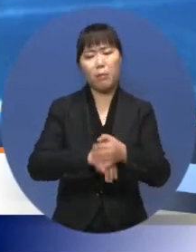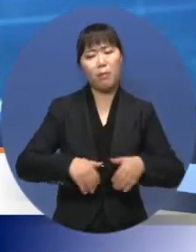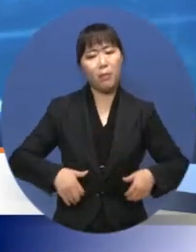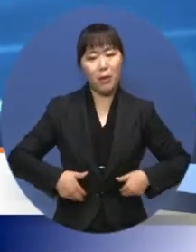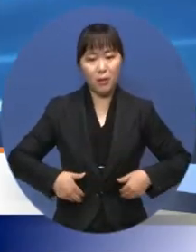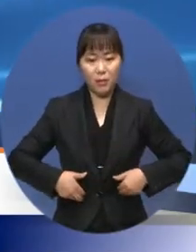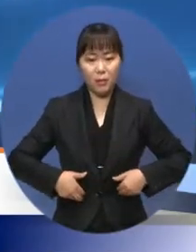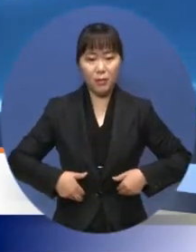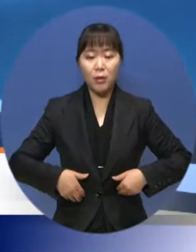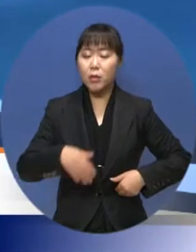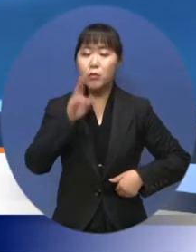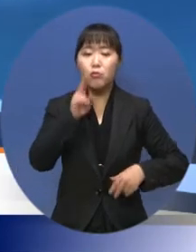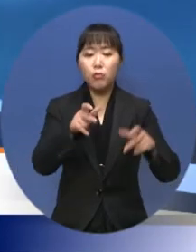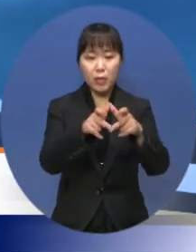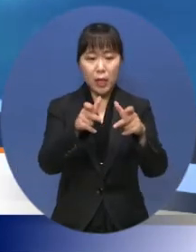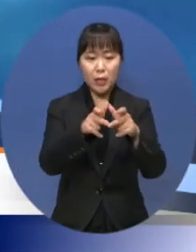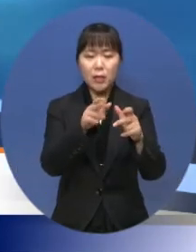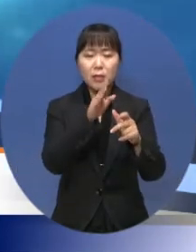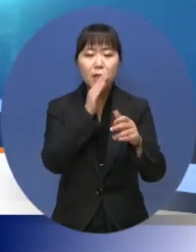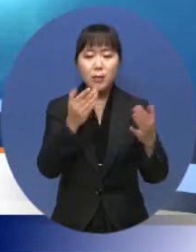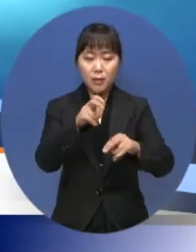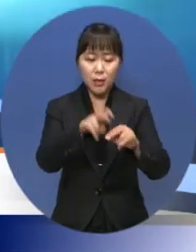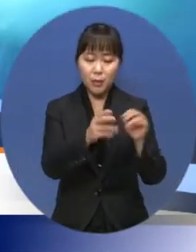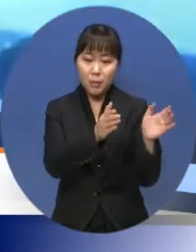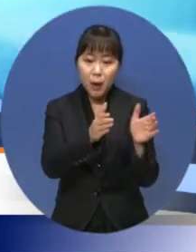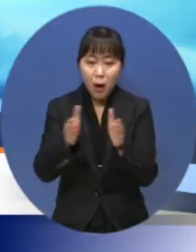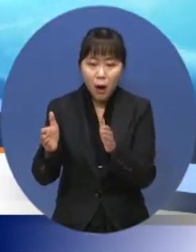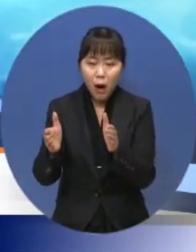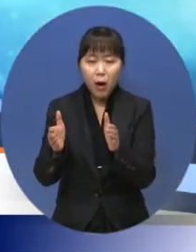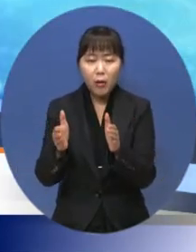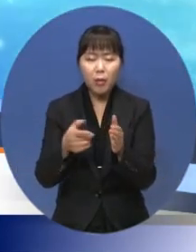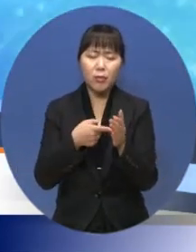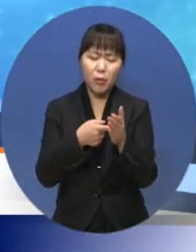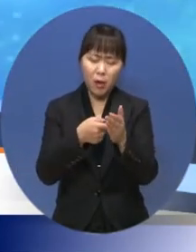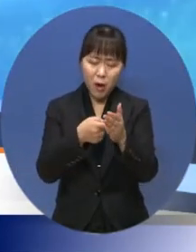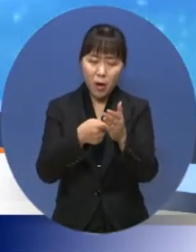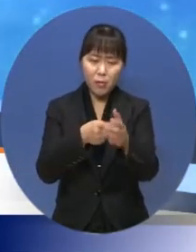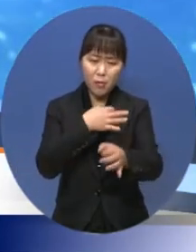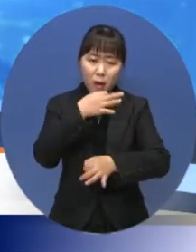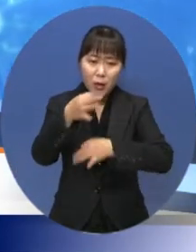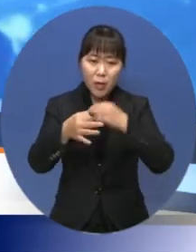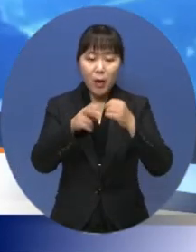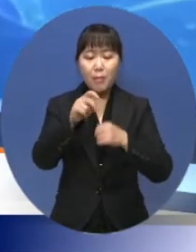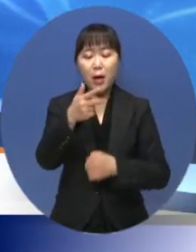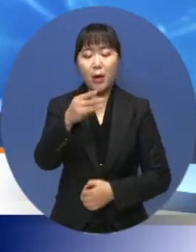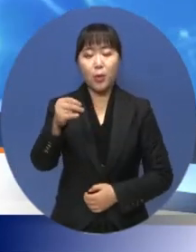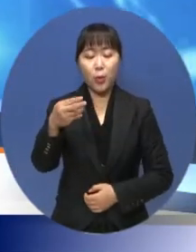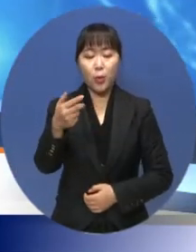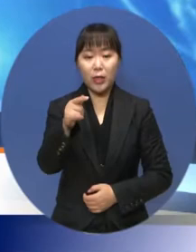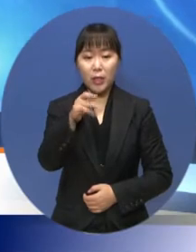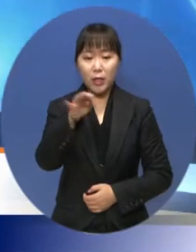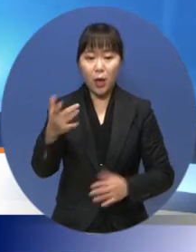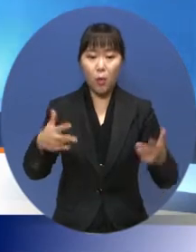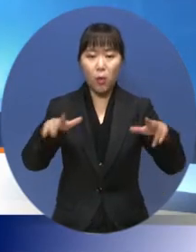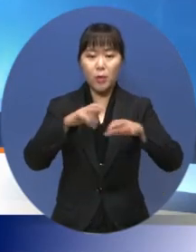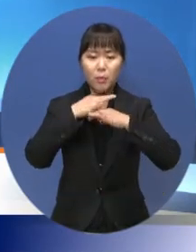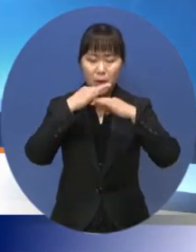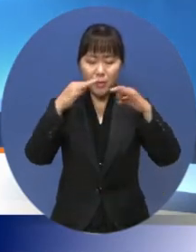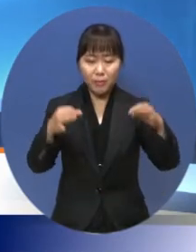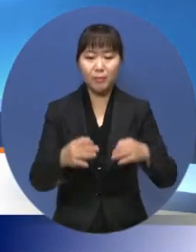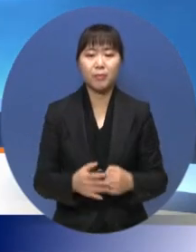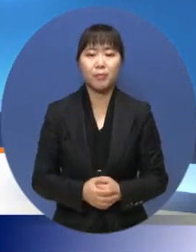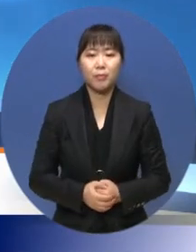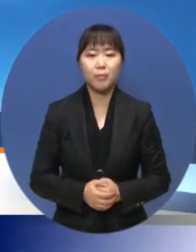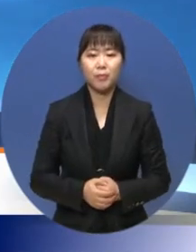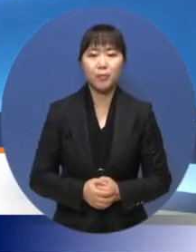필수적인데요. 중증장애인의 실질적인 일자리 마련을 촉구하는 목소리가 마로니에 공원에 울려 퍼졌습니다.